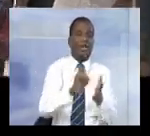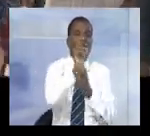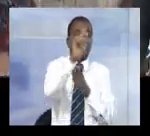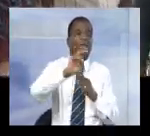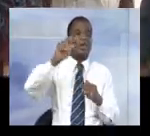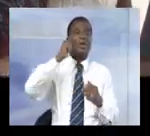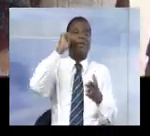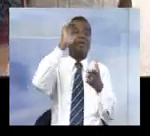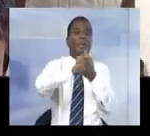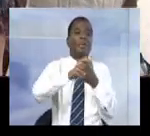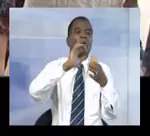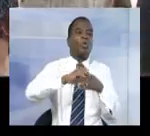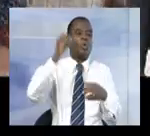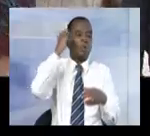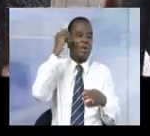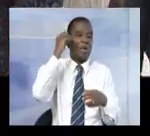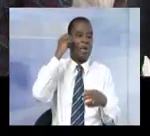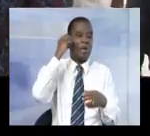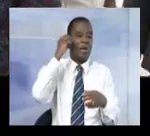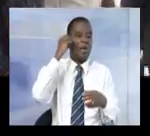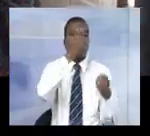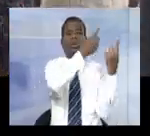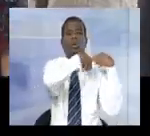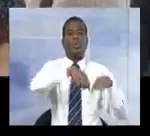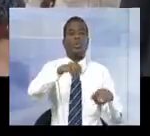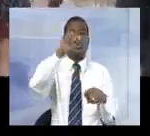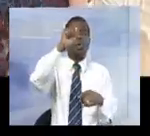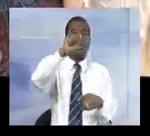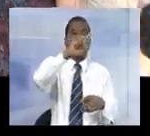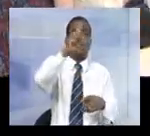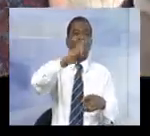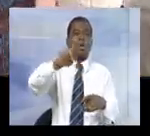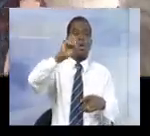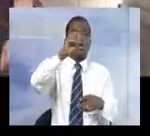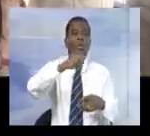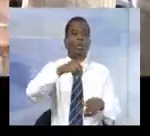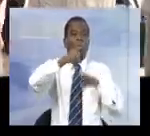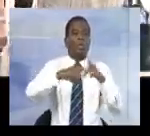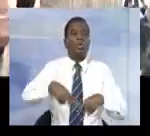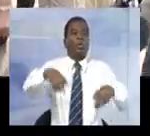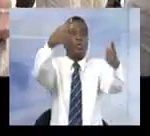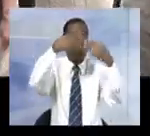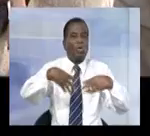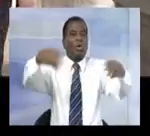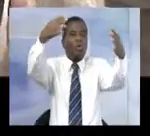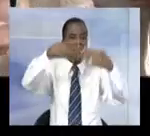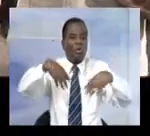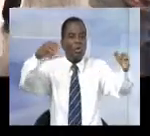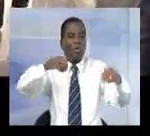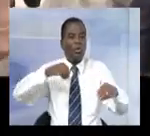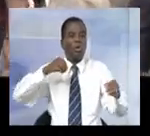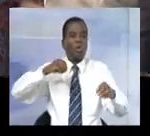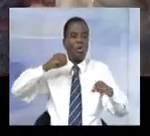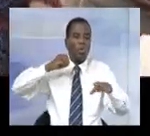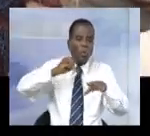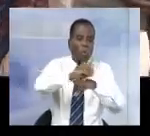Côte d'Ivoire, Dominique Ouattara. Depuis Adzopé, les populations sont sorties massivement, obligeant le cortège de la